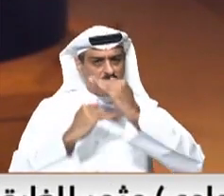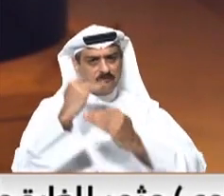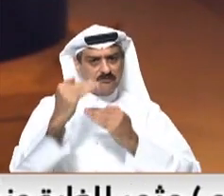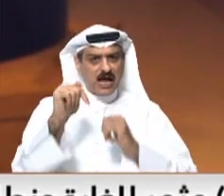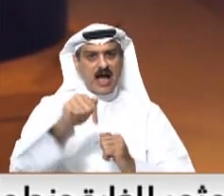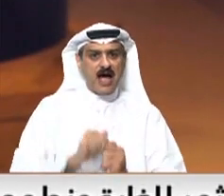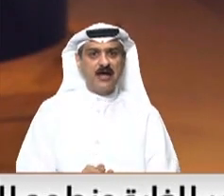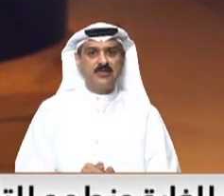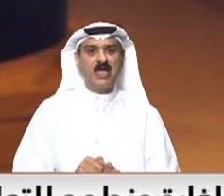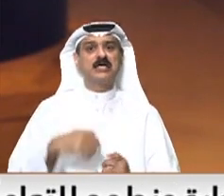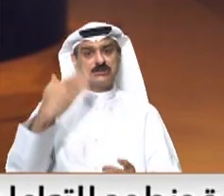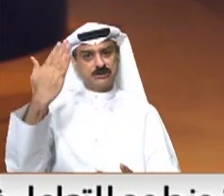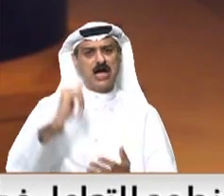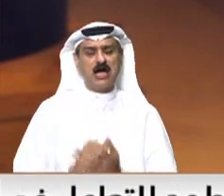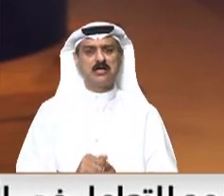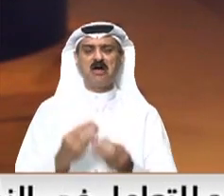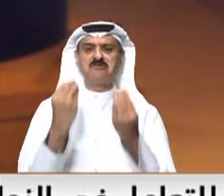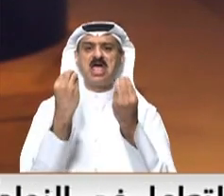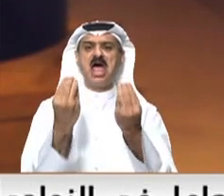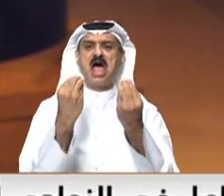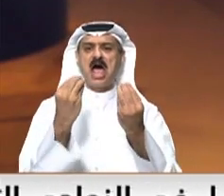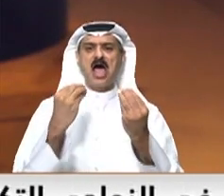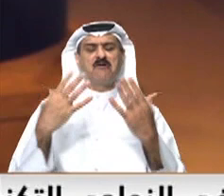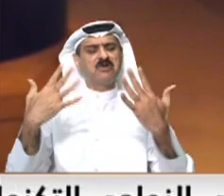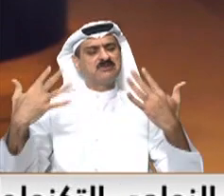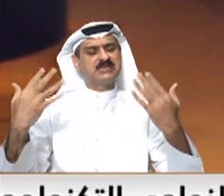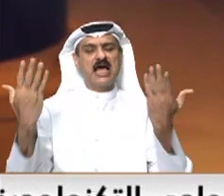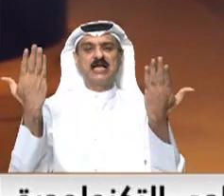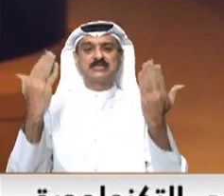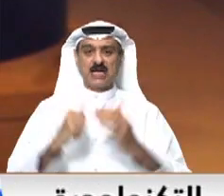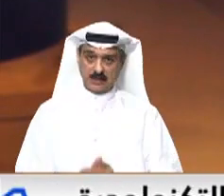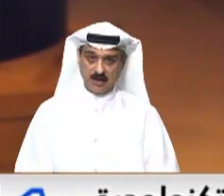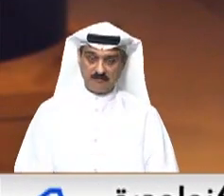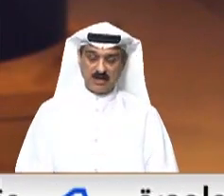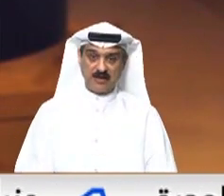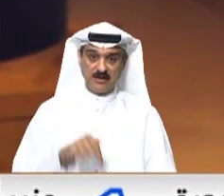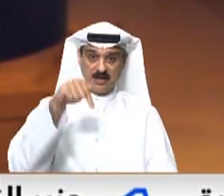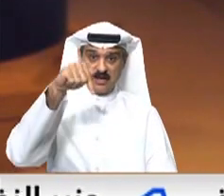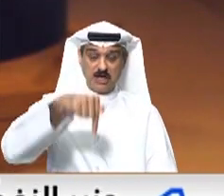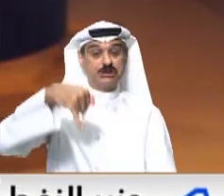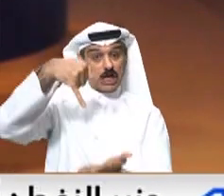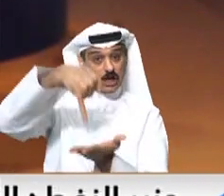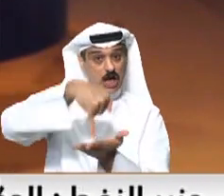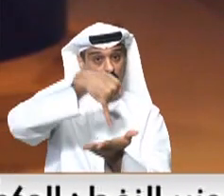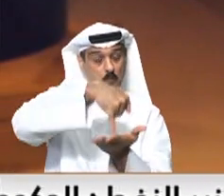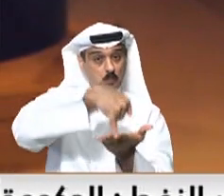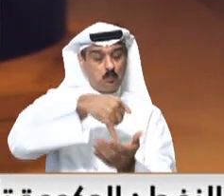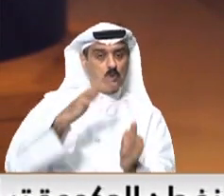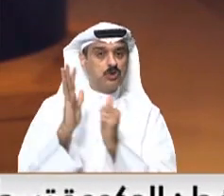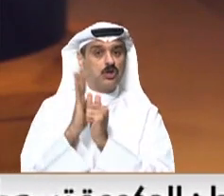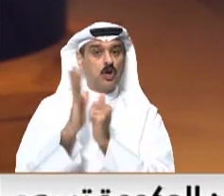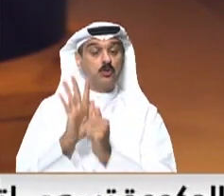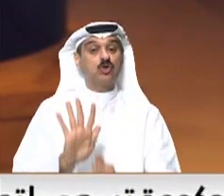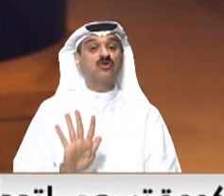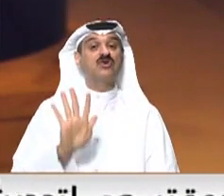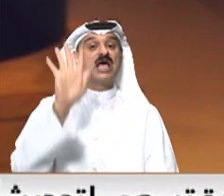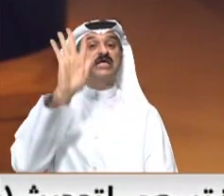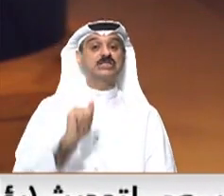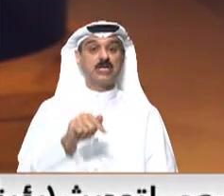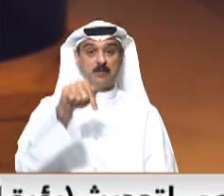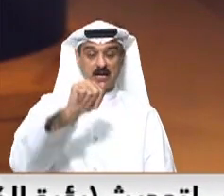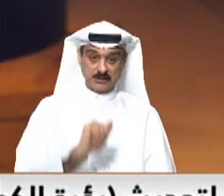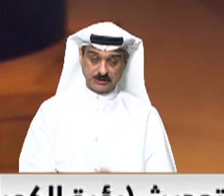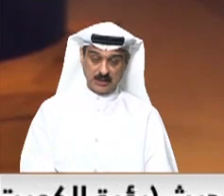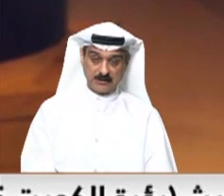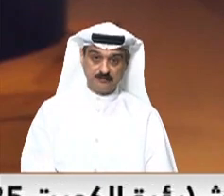تمشي هذه الأمور بانسيابها مثل ما هو مترتب لها. راح تصير هناك في مدن إسكانية بالشمال قريبة من ميناء